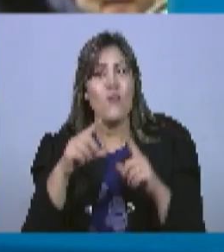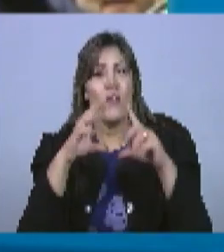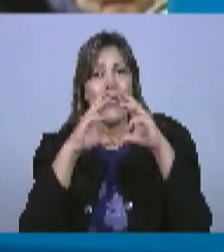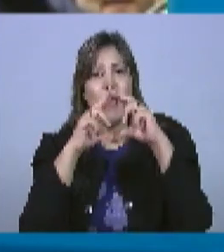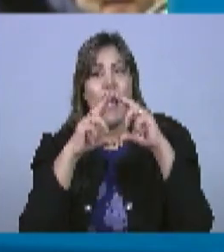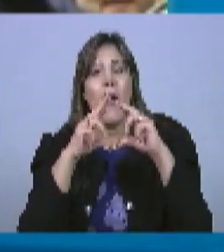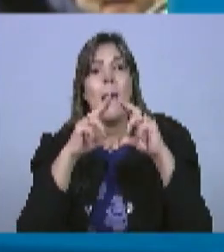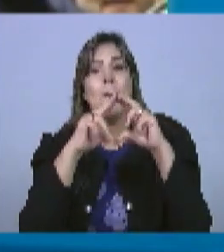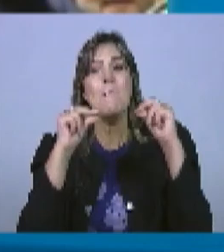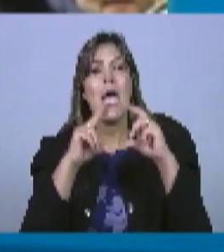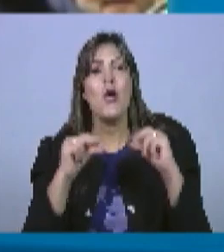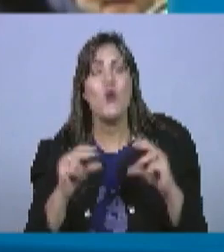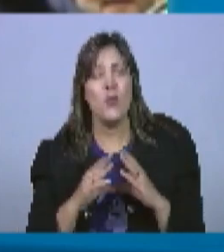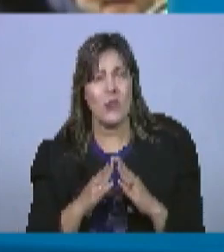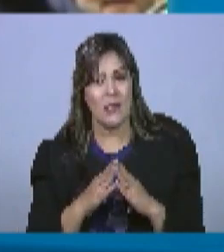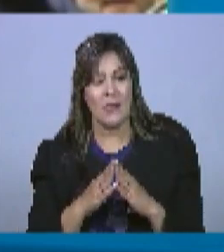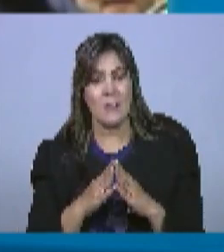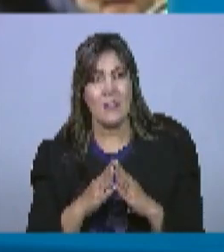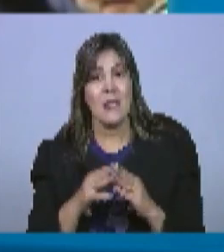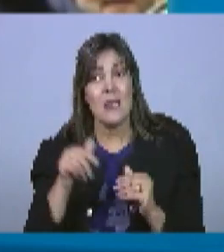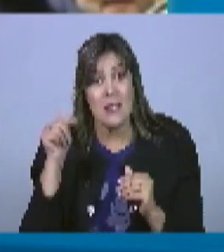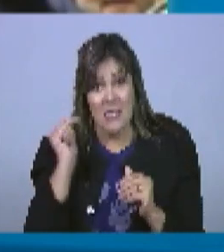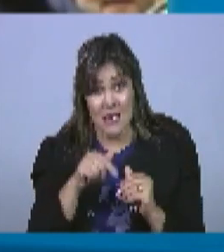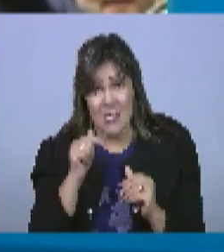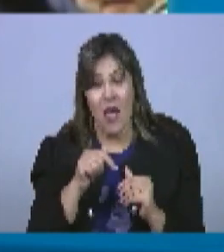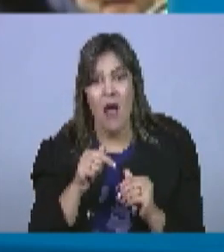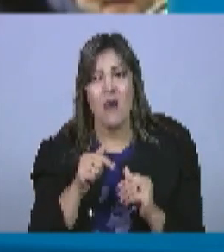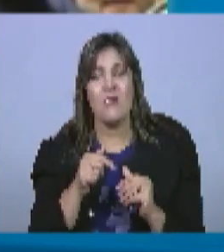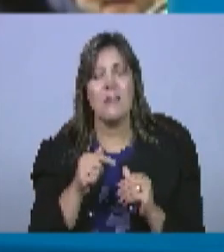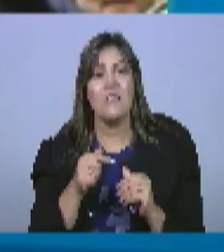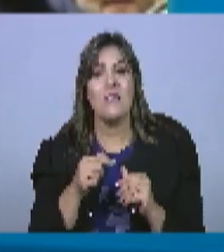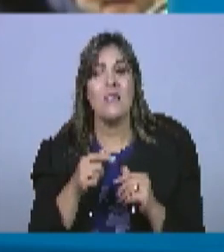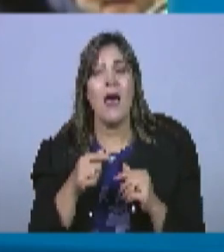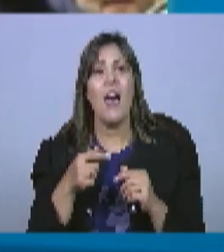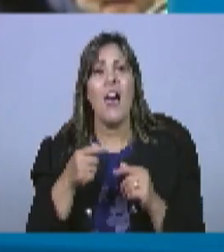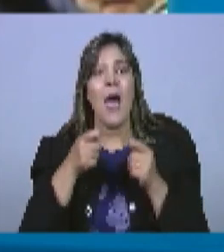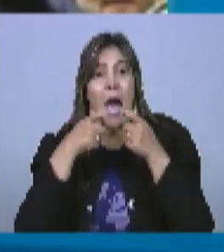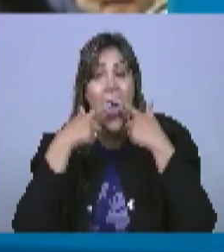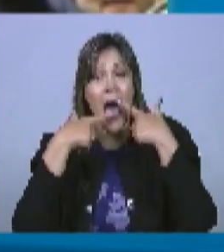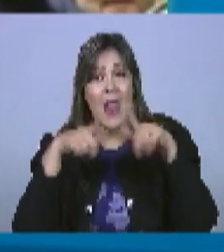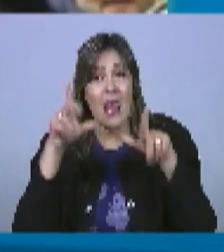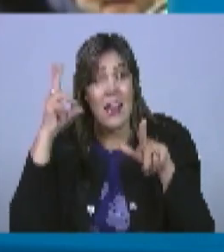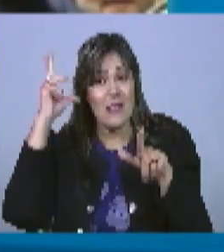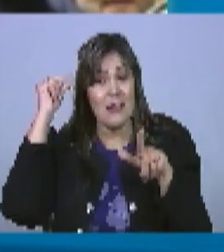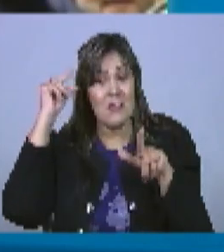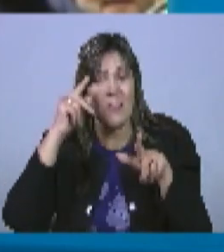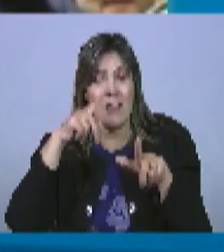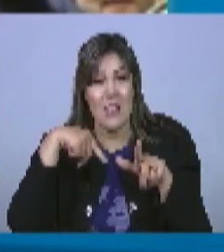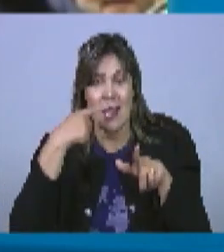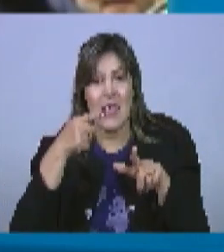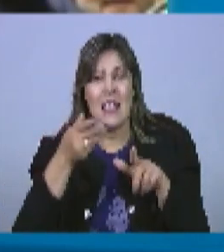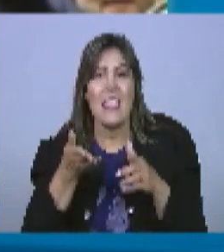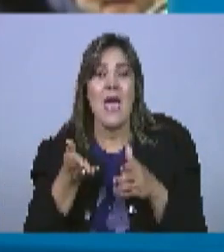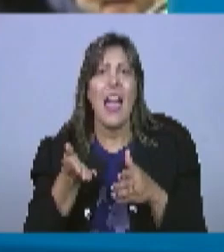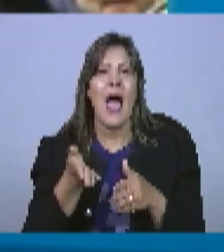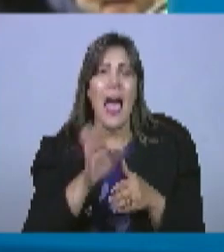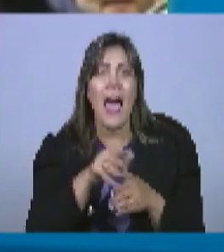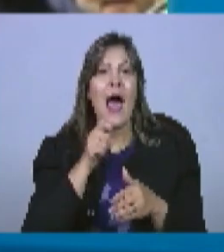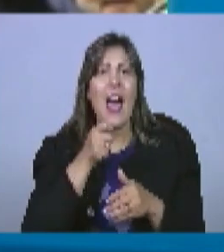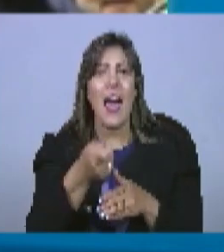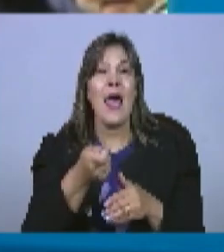اليوم اعلنت ايضا اسرائيل او امس اعلنت عن مقتل قيادي مهم جدا في حماس محمد الضيف في خان